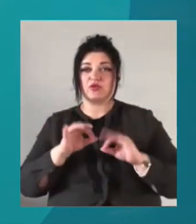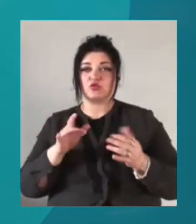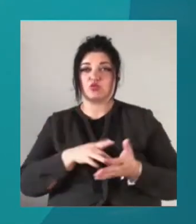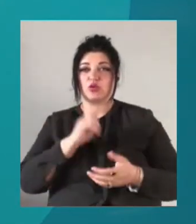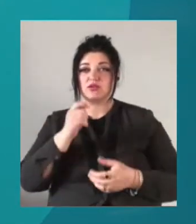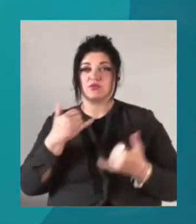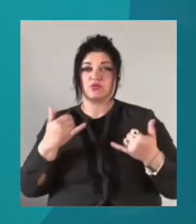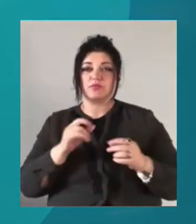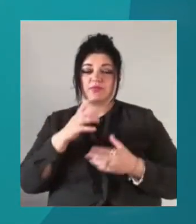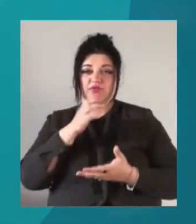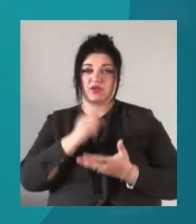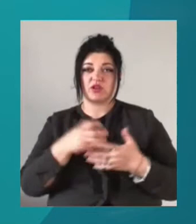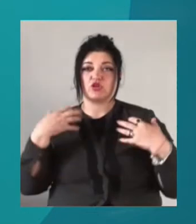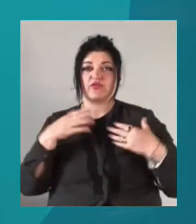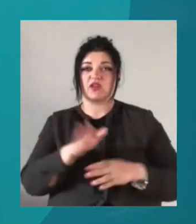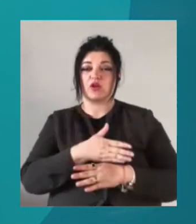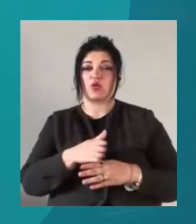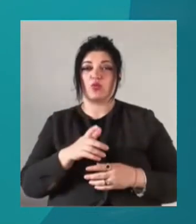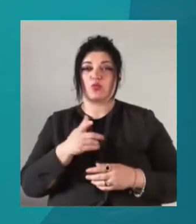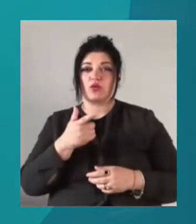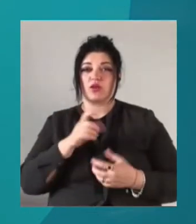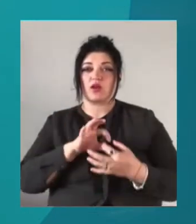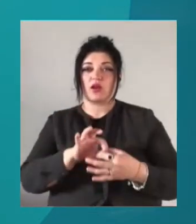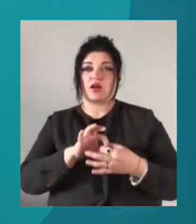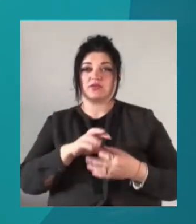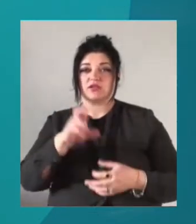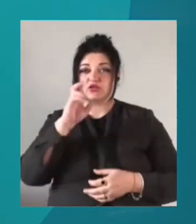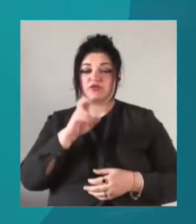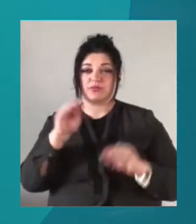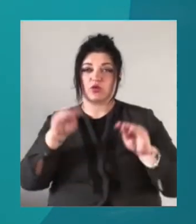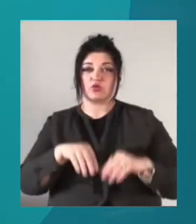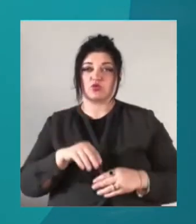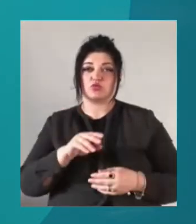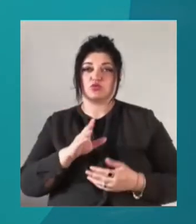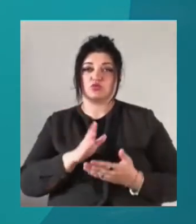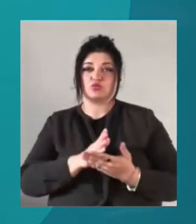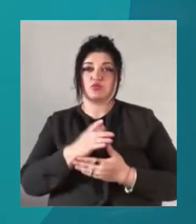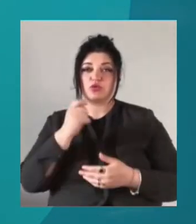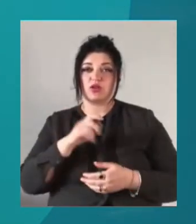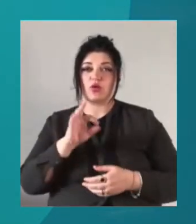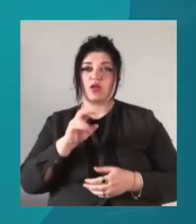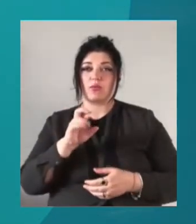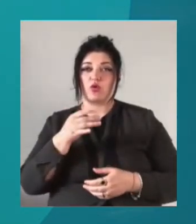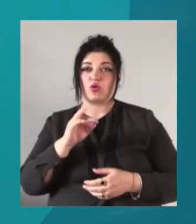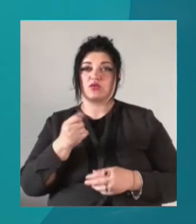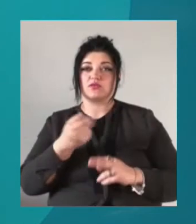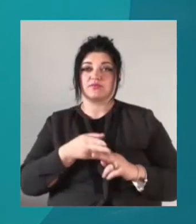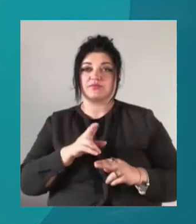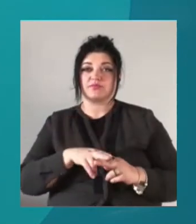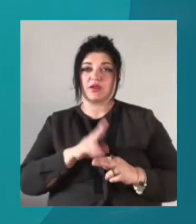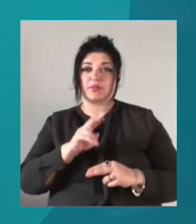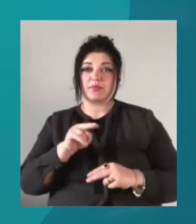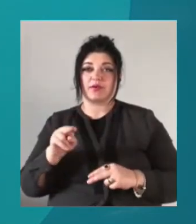підтвердив начальник відділу комунікації зі ЗМІ адміністрації Державної прикордонної служби України Олег Бойко. Це КПП «Маяки